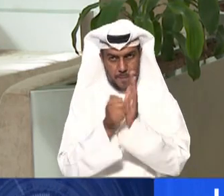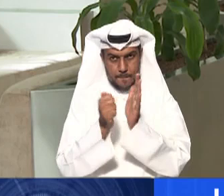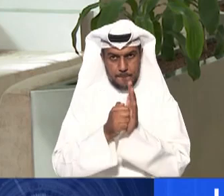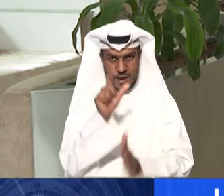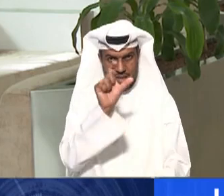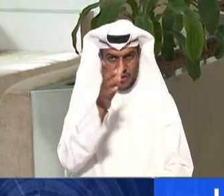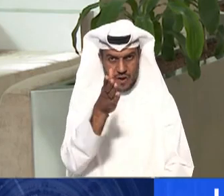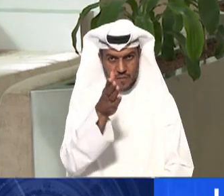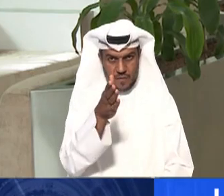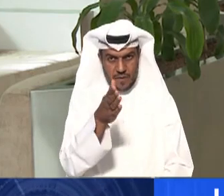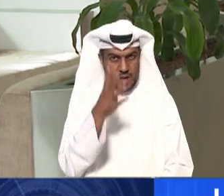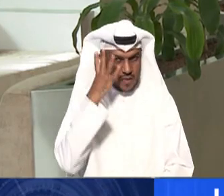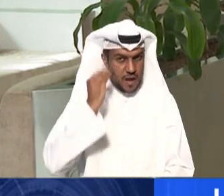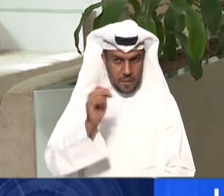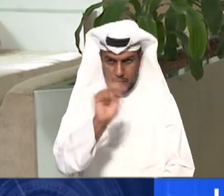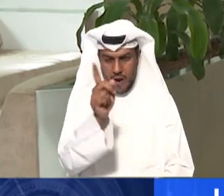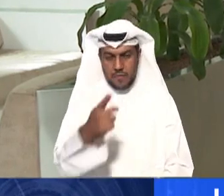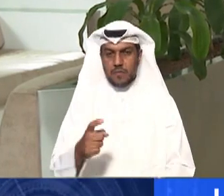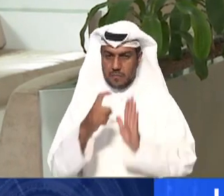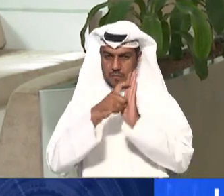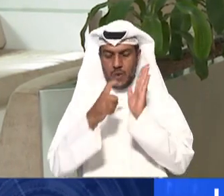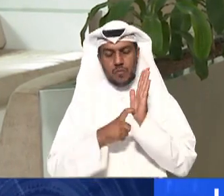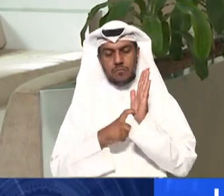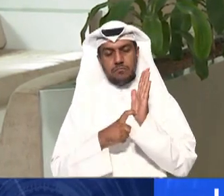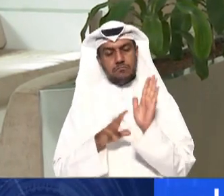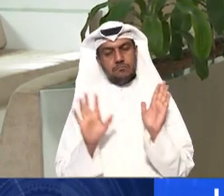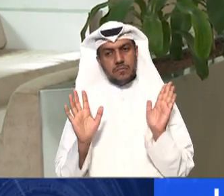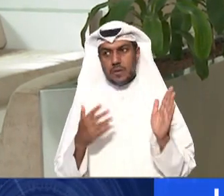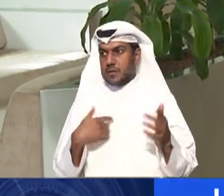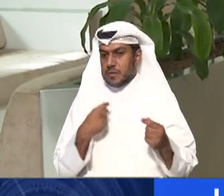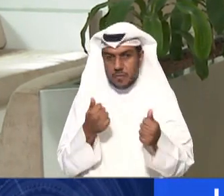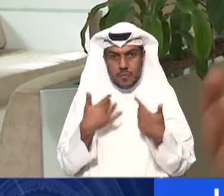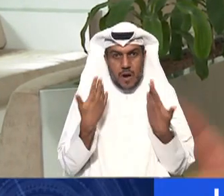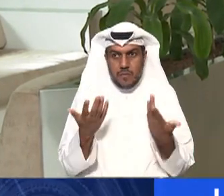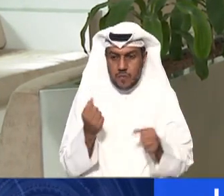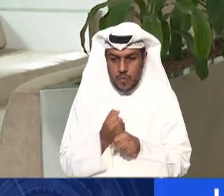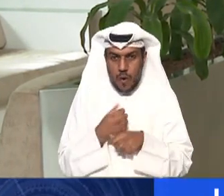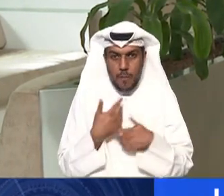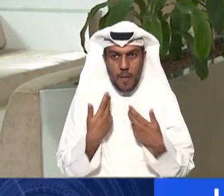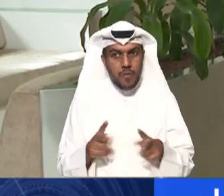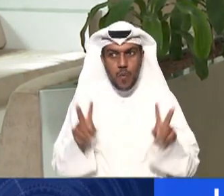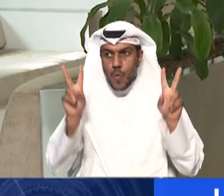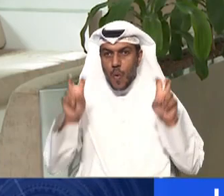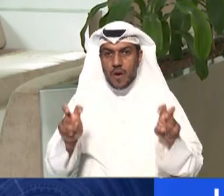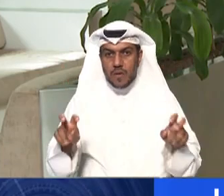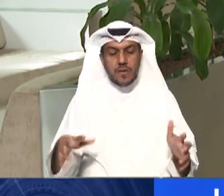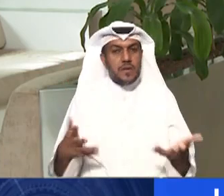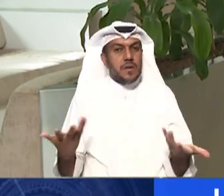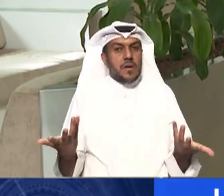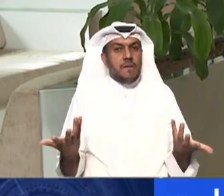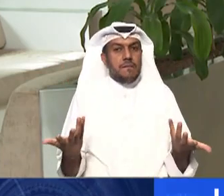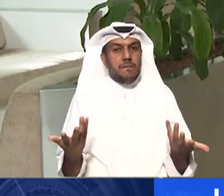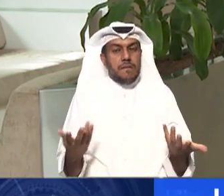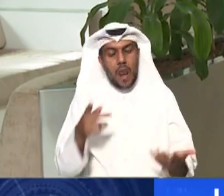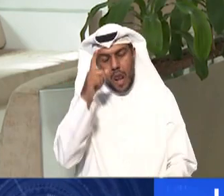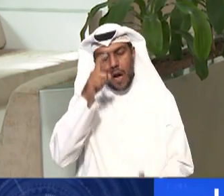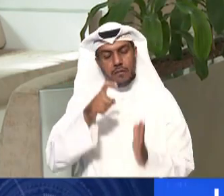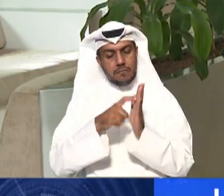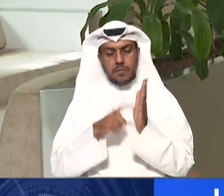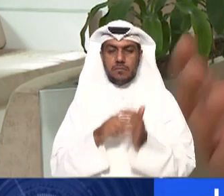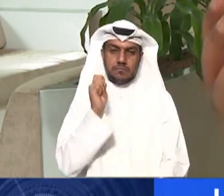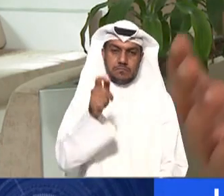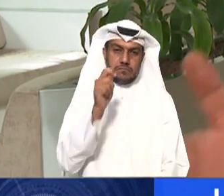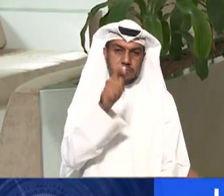دفع الإيجارات بل ألزمهم على الرغم من تضررهم، على الرغم أن هناك بعض الأنشطة متوقفة بموجب قرارات مجلس الوزراء وقرار السلطة